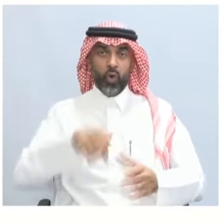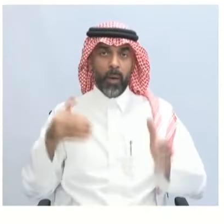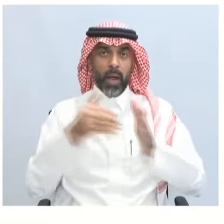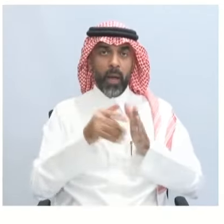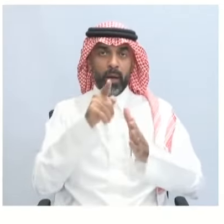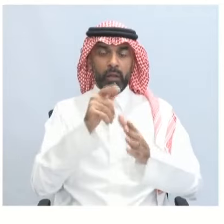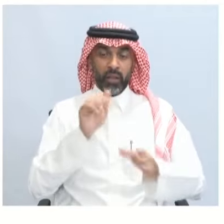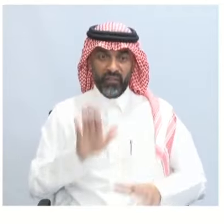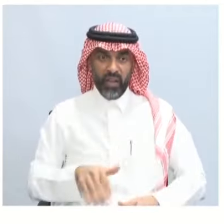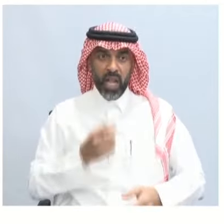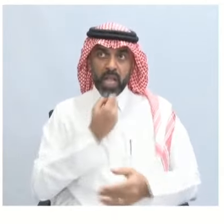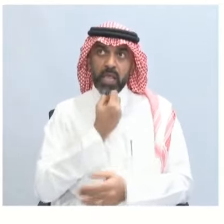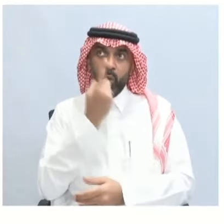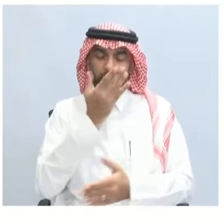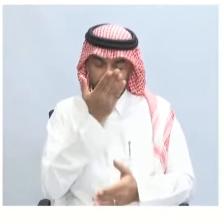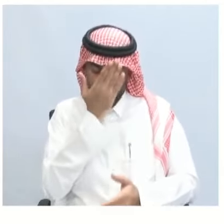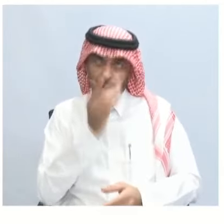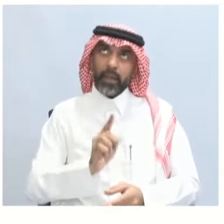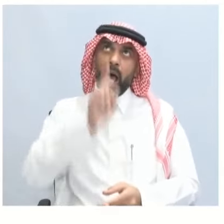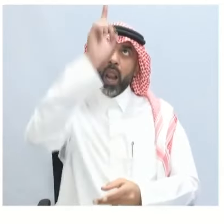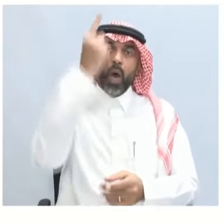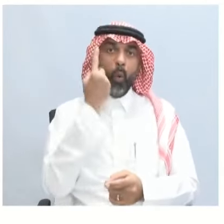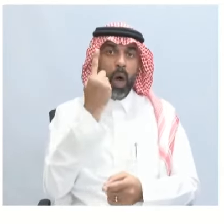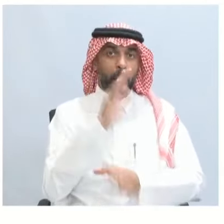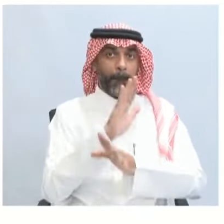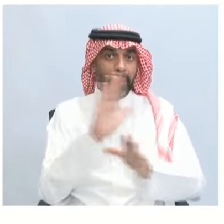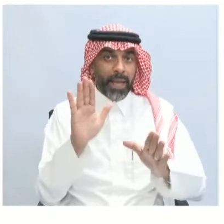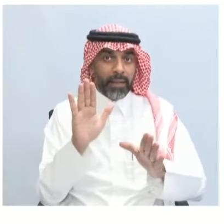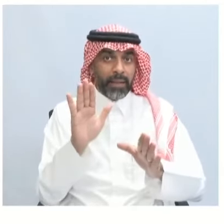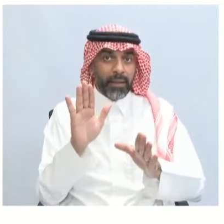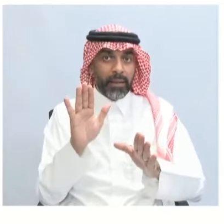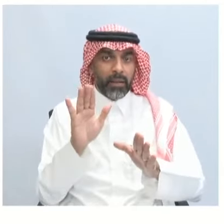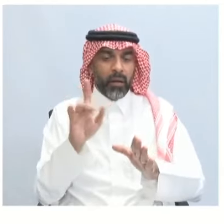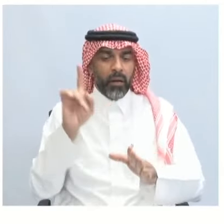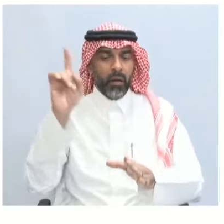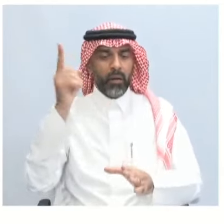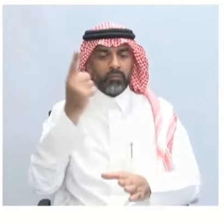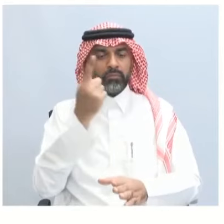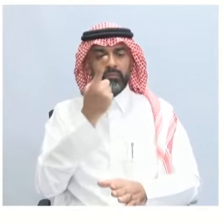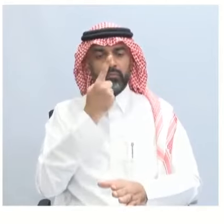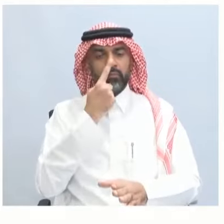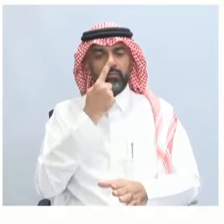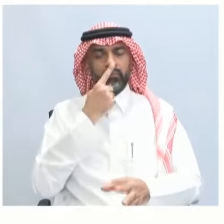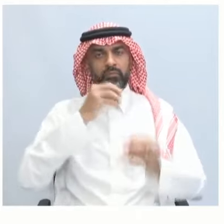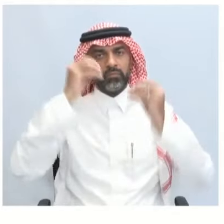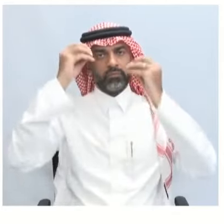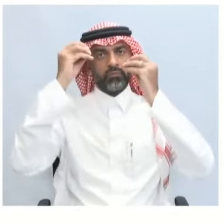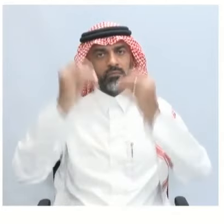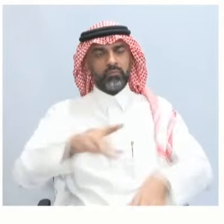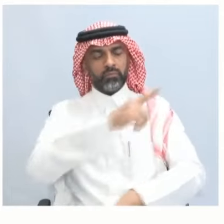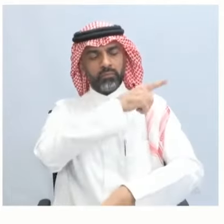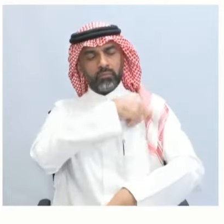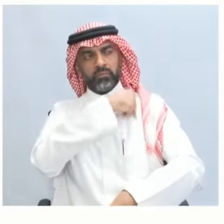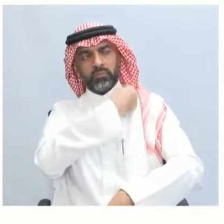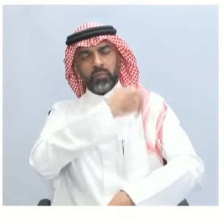مغفره انظروا الى هذا الفضل وهذه المنزله لمن يحقق التوحيد وهو انه يظفر